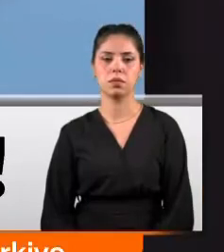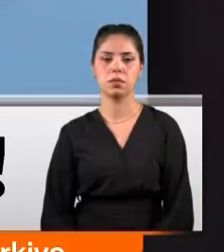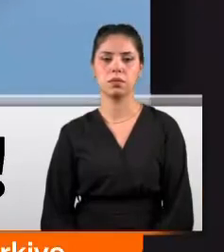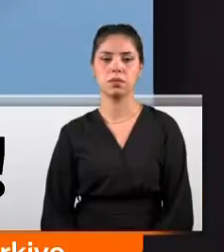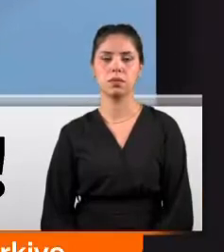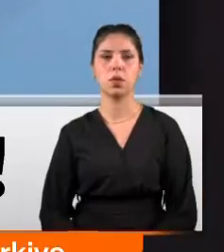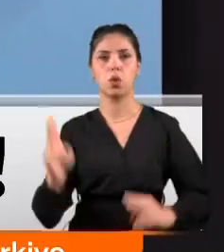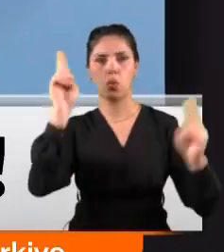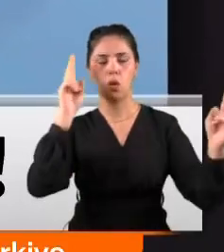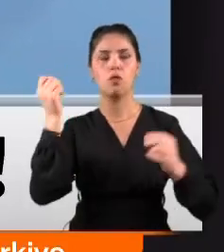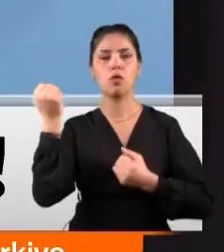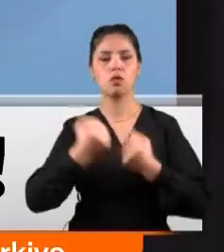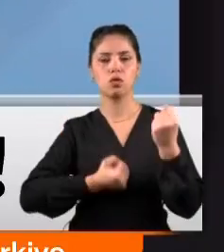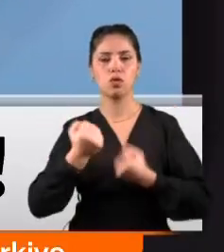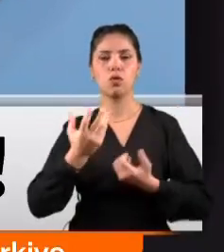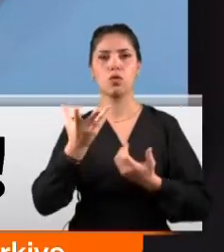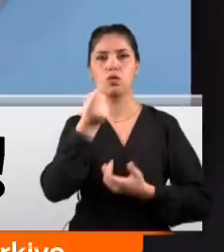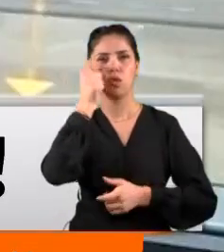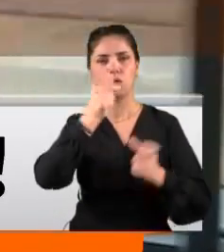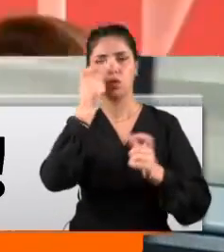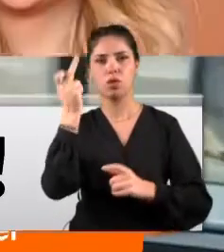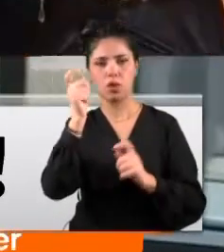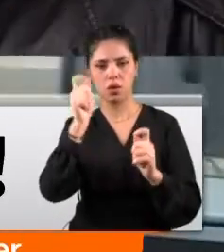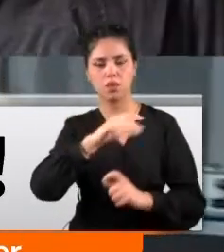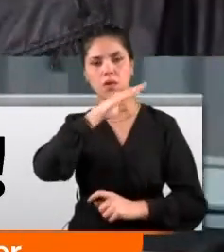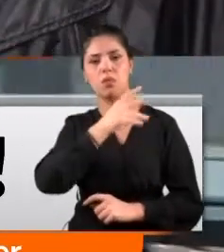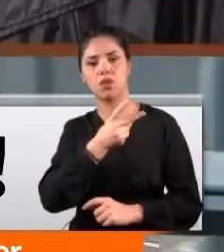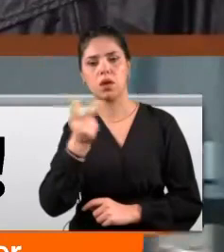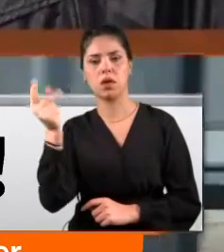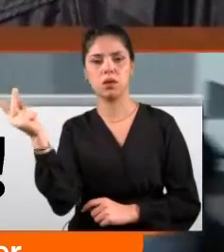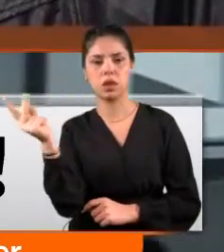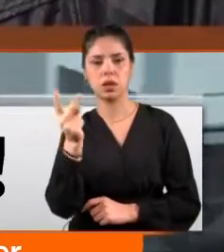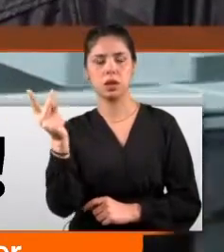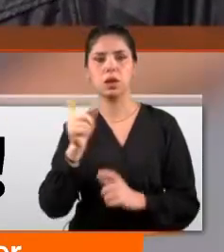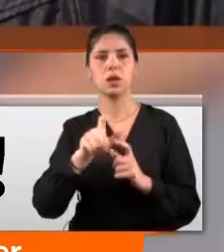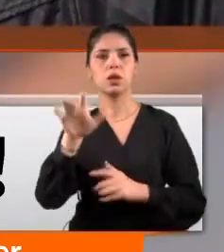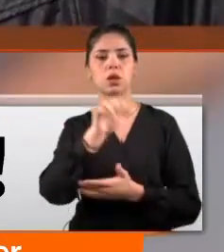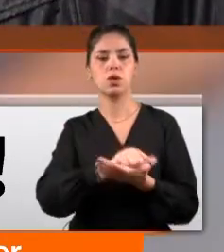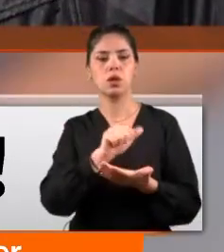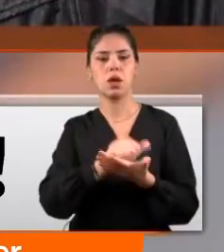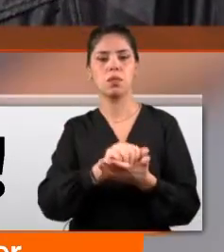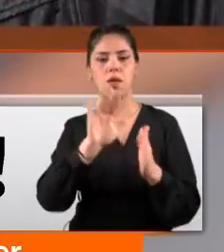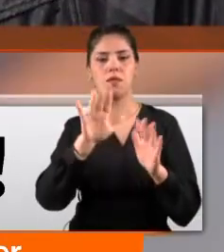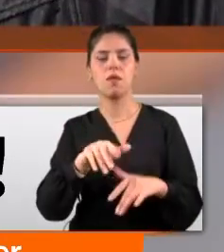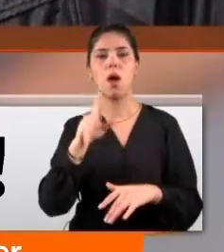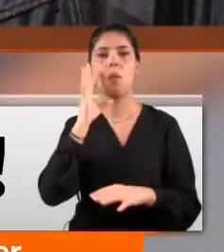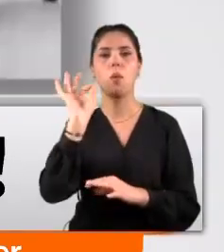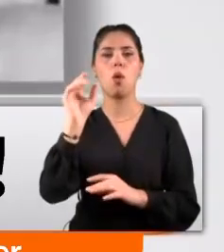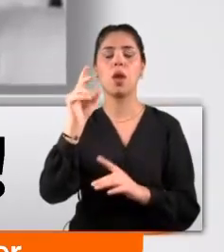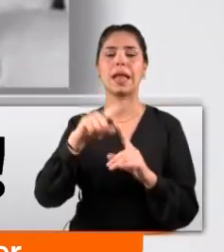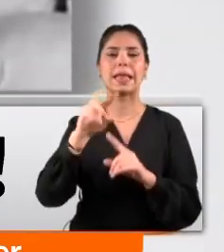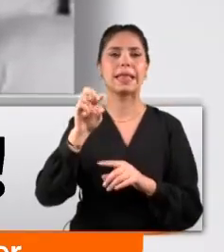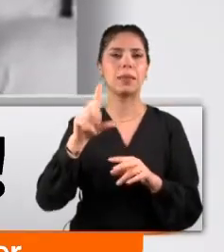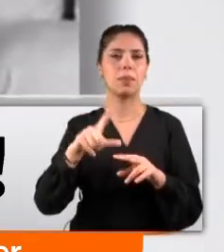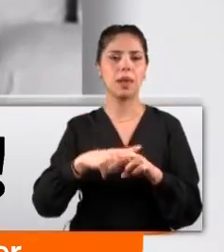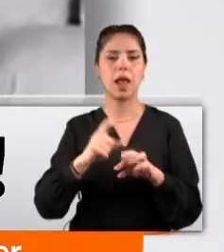Kuaförlerinden şoförlerine kadar yüzlerce kişiyi dolandırıp yurt dışına kaçmışlardı. Sosyal medyada var böyle tipler olarak bilinen